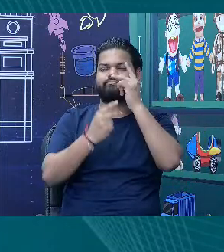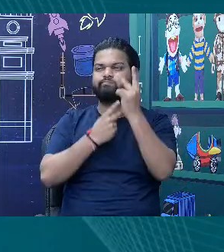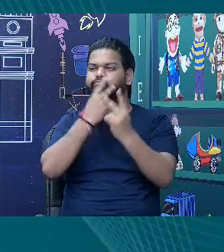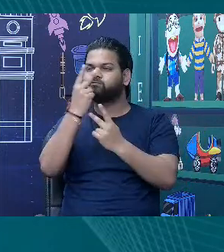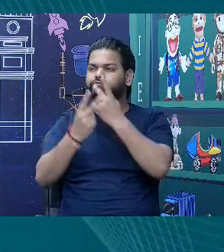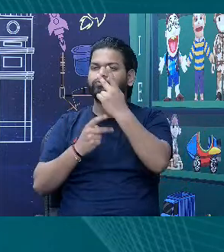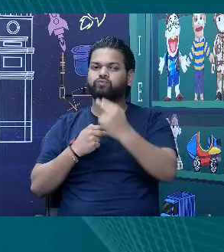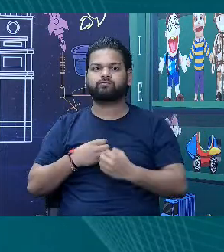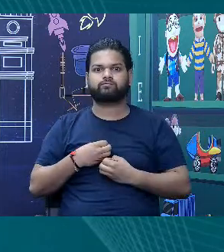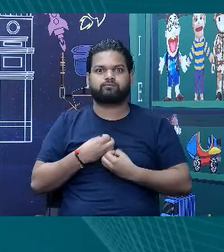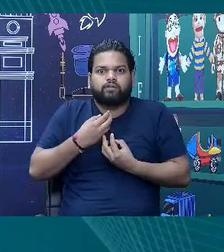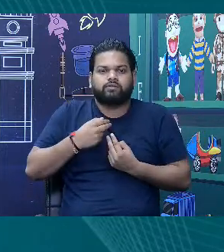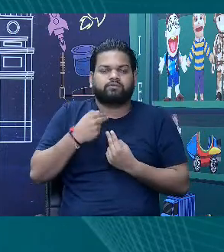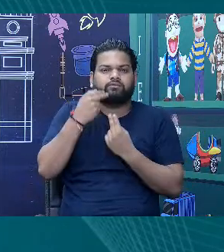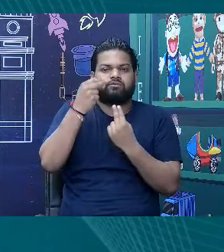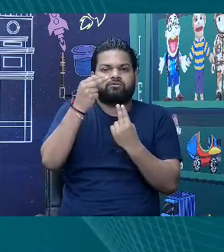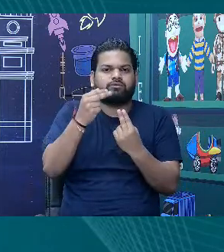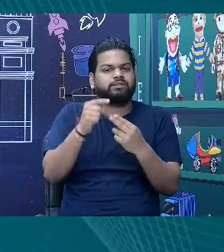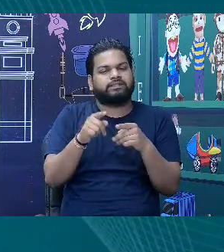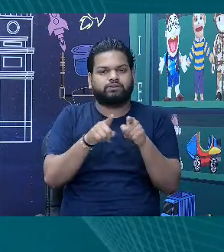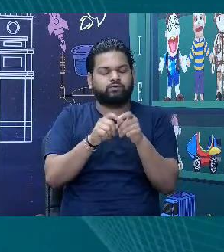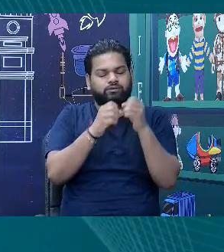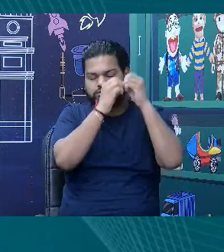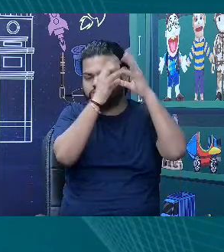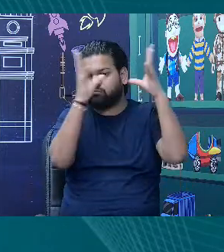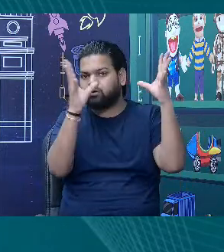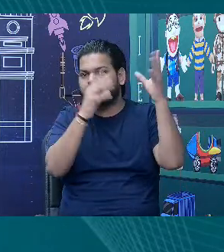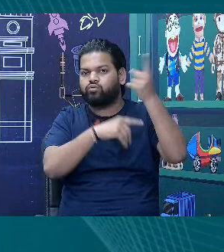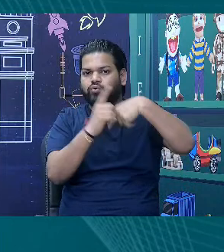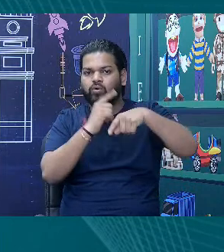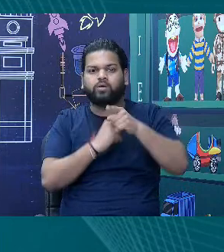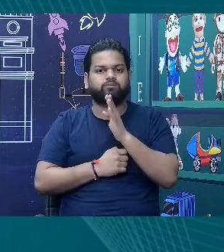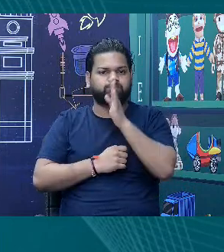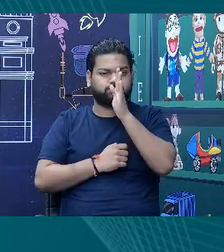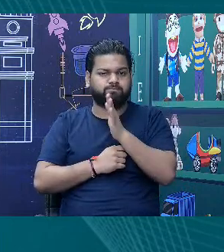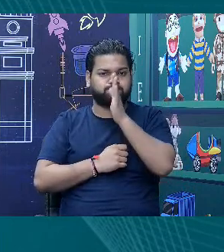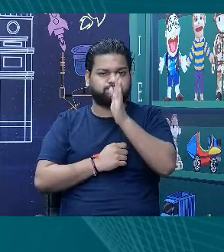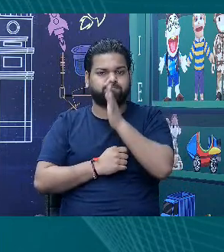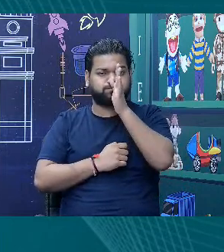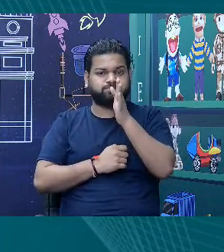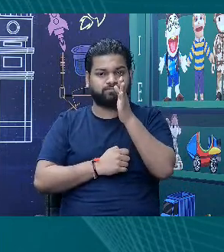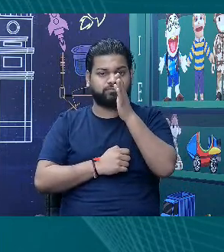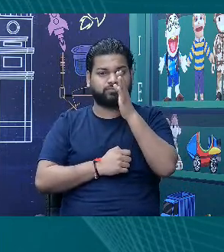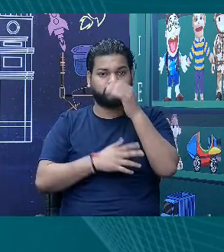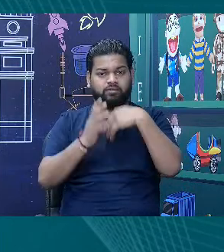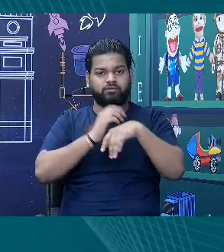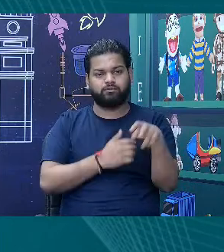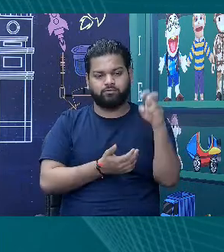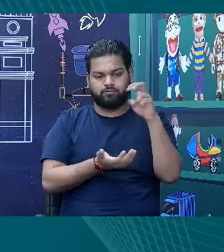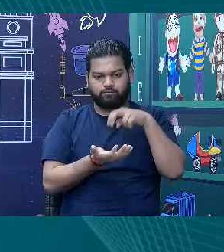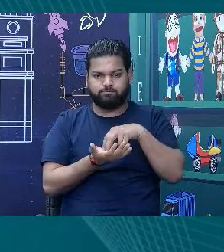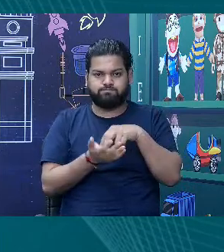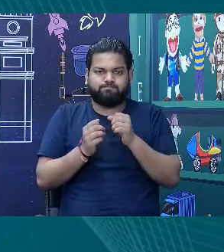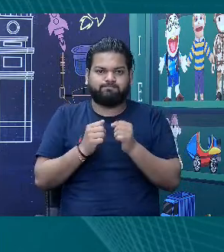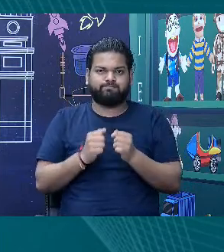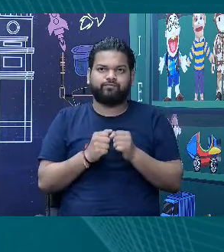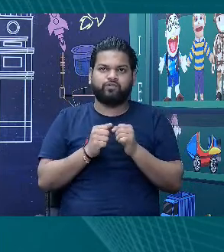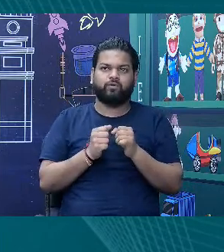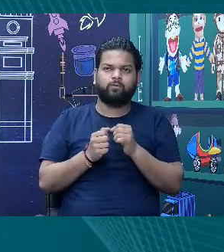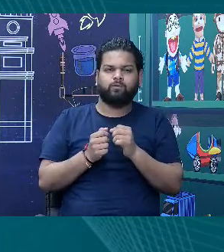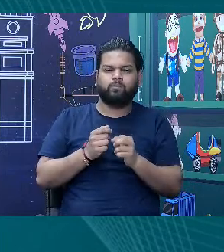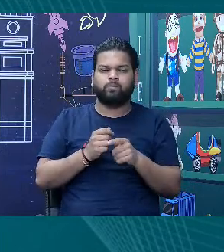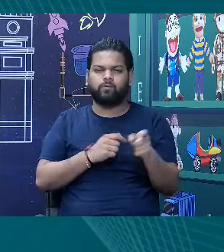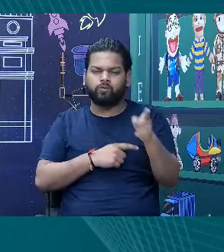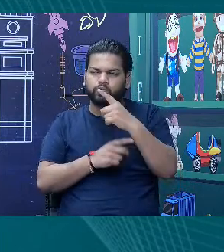एंड डॉक्यूमेंट द फॉलोइंग. सो यू हैव टू इमेजिन दैट यू आर ऑन अ ट्रेन जर्नी. पहले अगर आप कभी गए हैं तो आप उसको याद करके लिख सकते